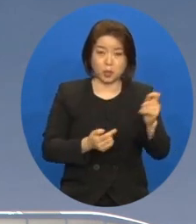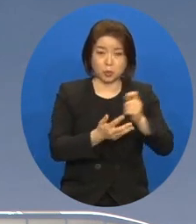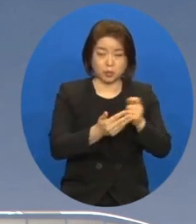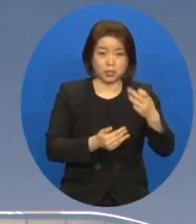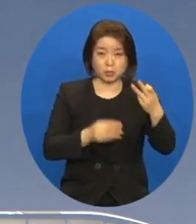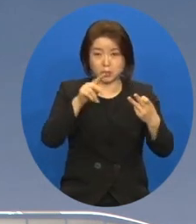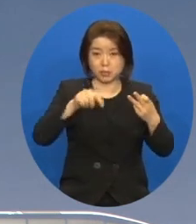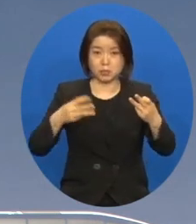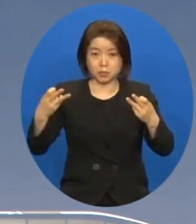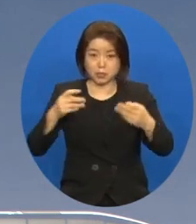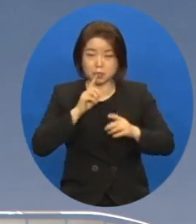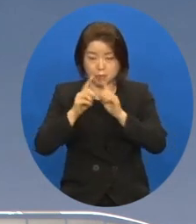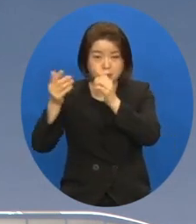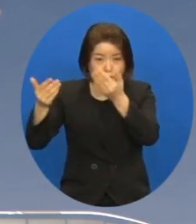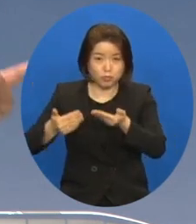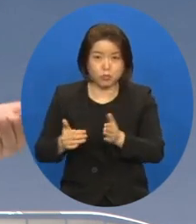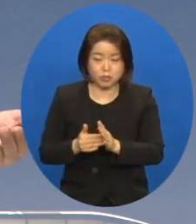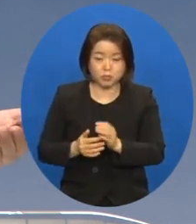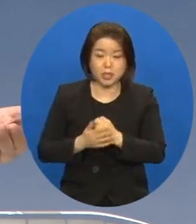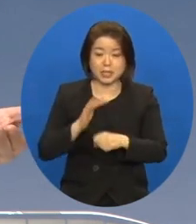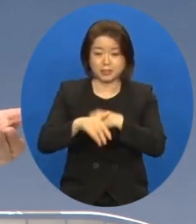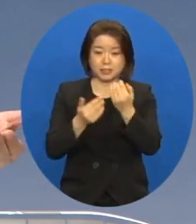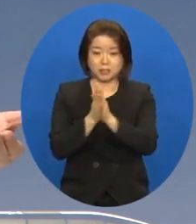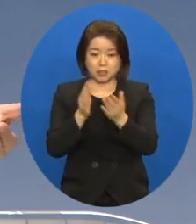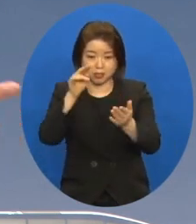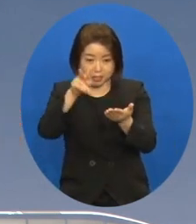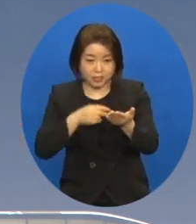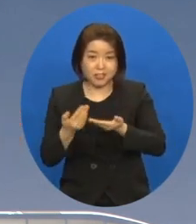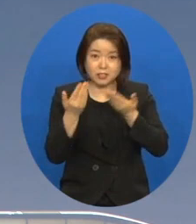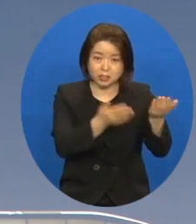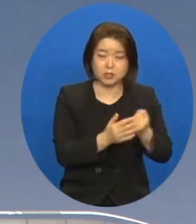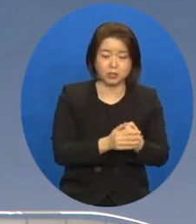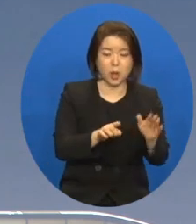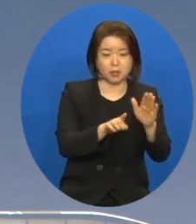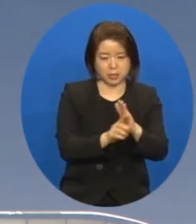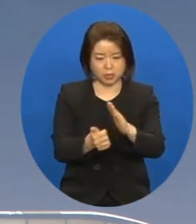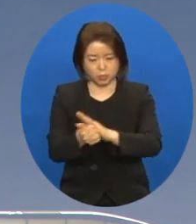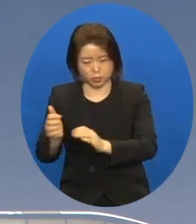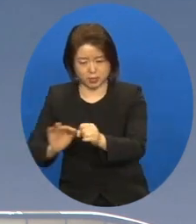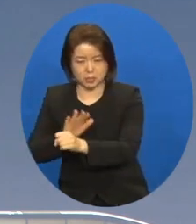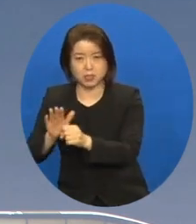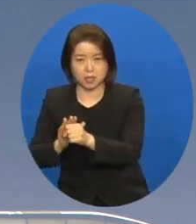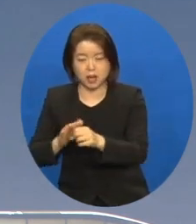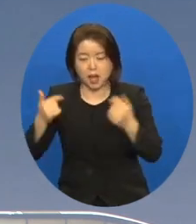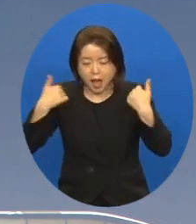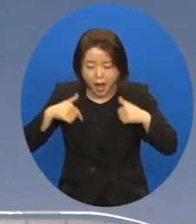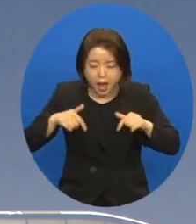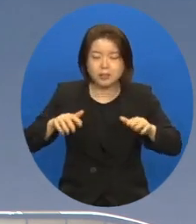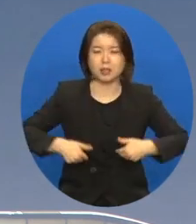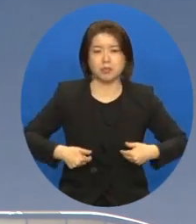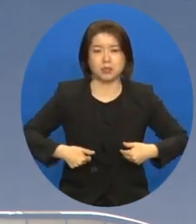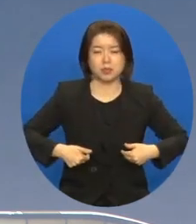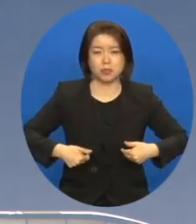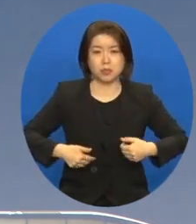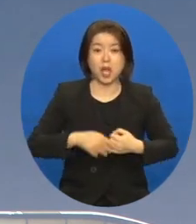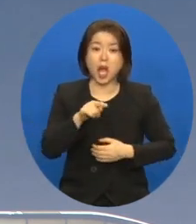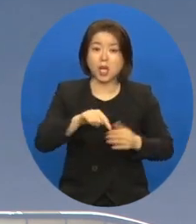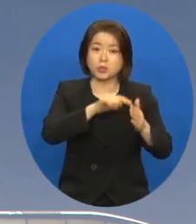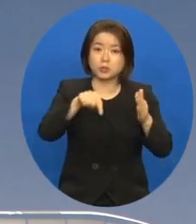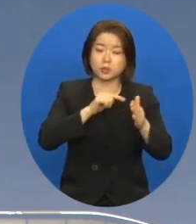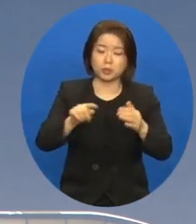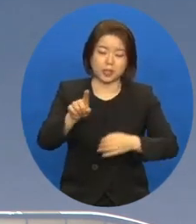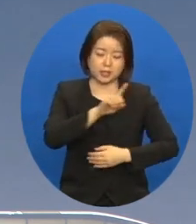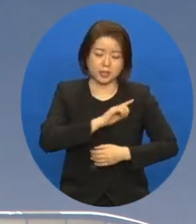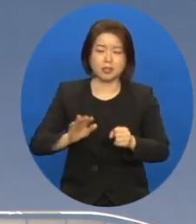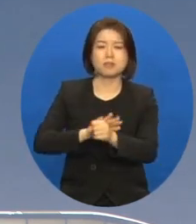말씀을 주시더라고요. 그래서 그 성경을 읽었어요. 믿음, 소망, 사랑 항상 있을 것인데 그 중에